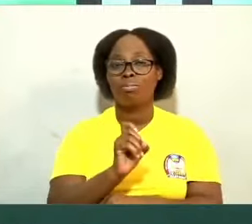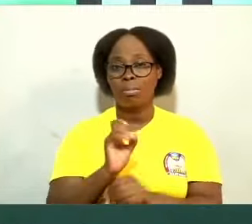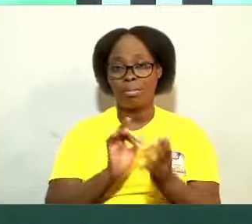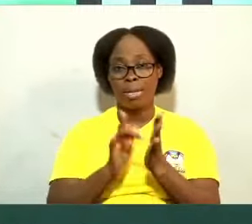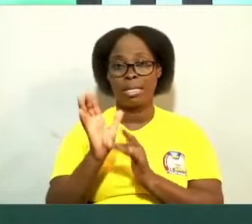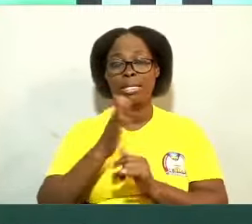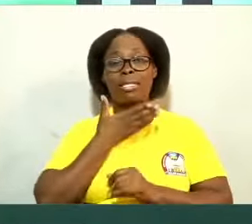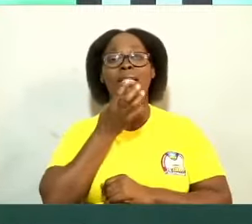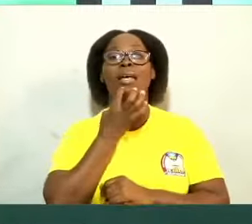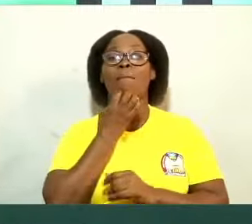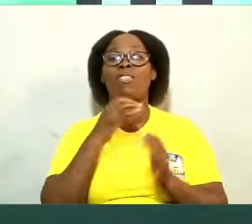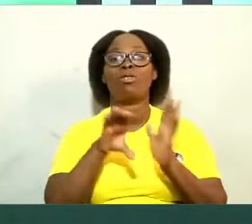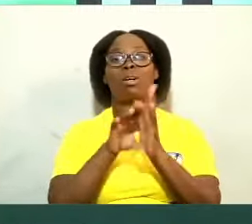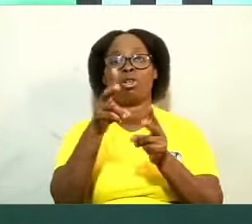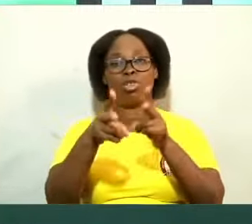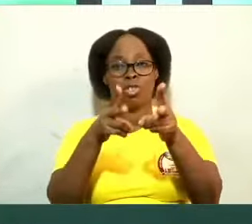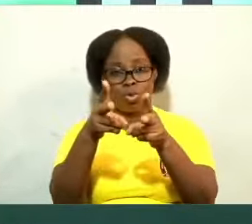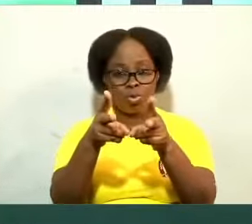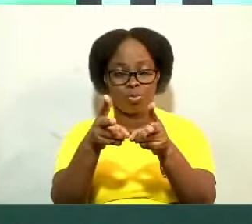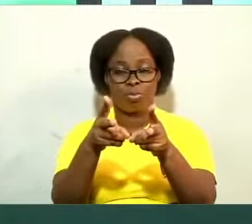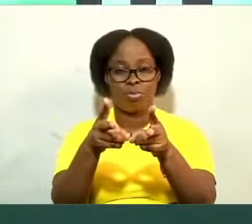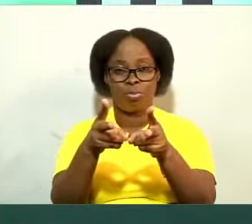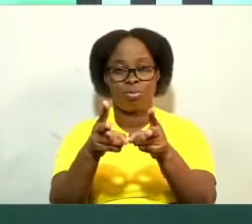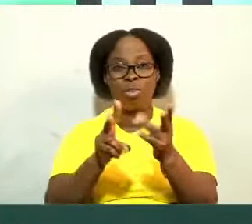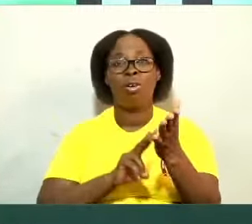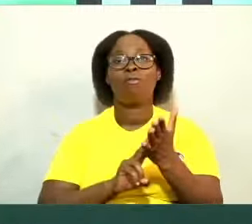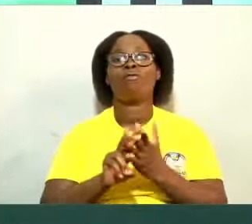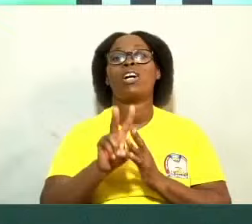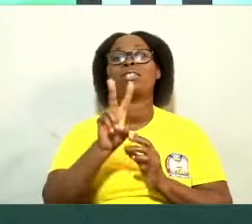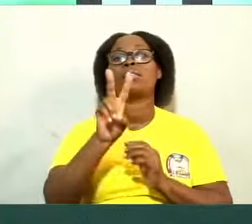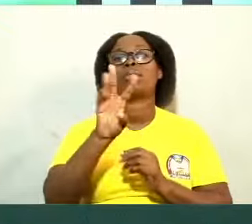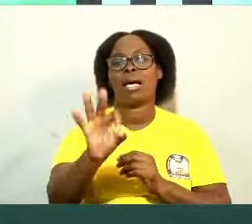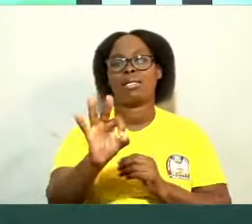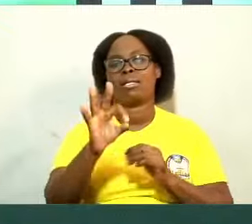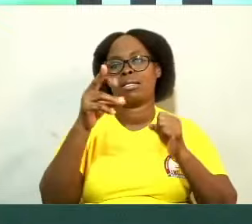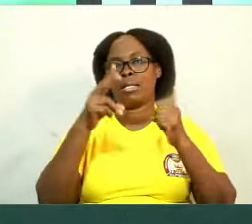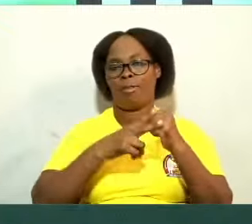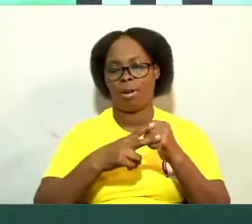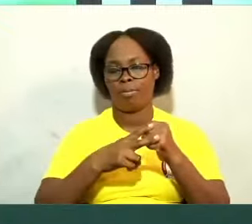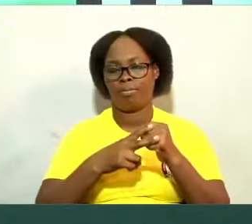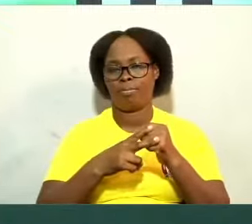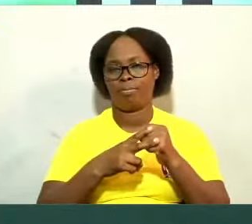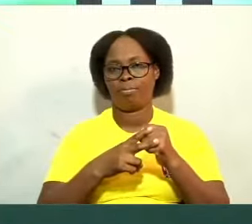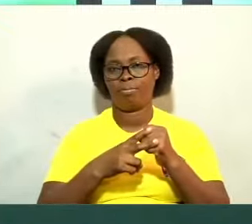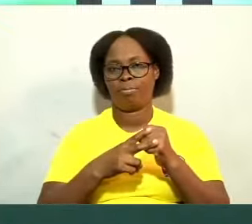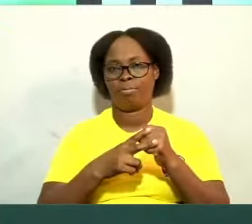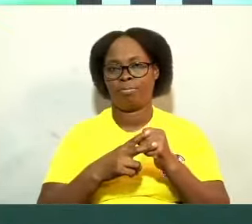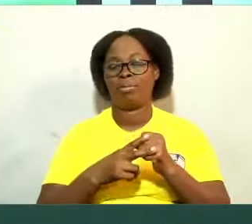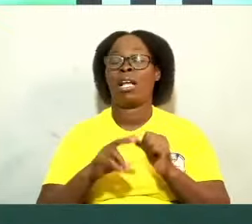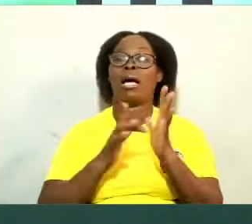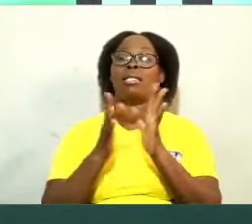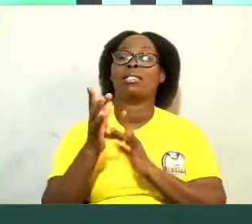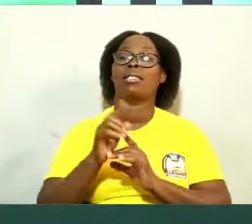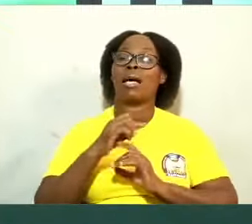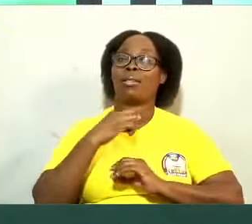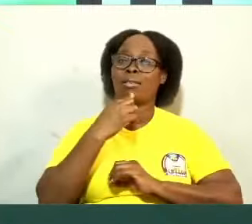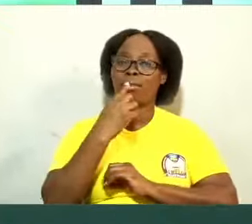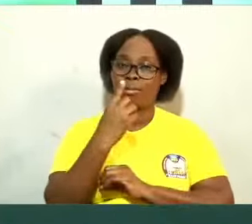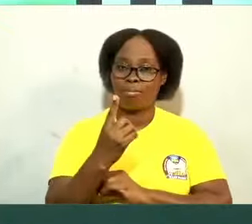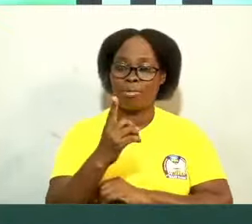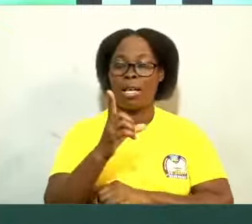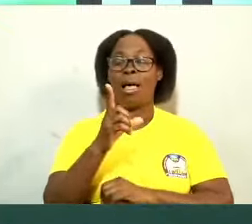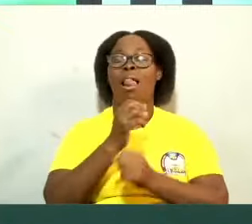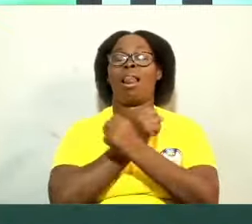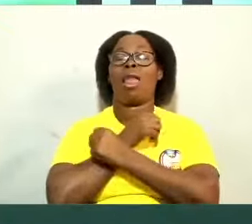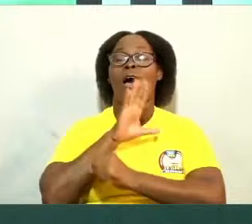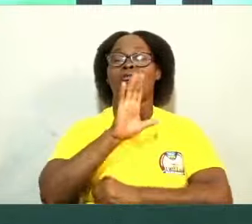Anasema Mathayo 22 na fungu la 37. Akawaambia, pende Bwana